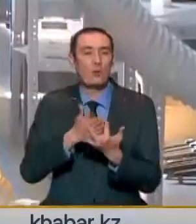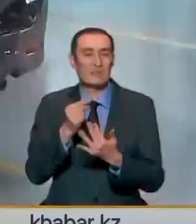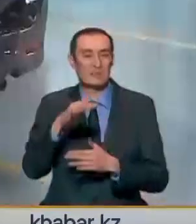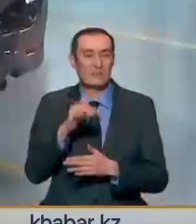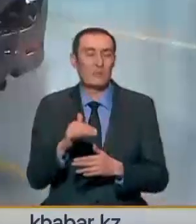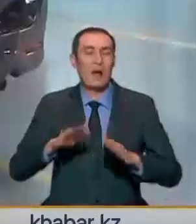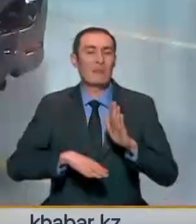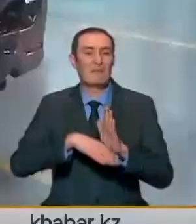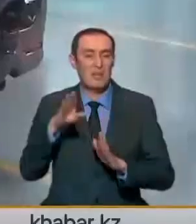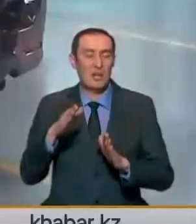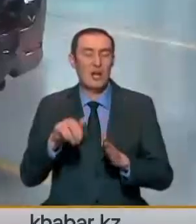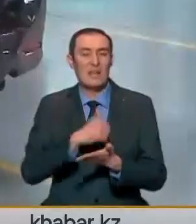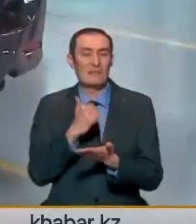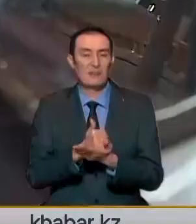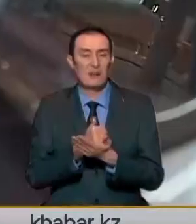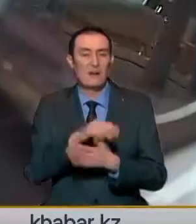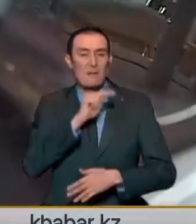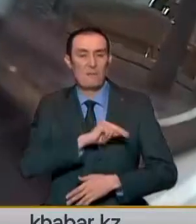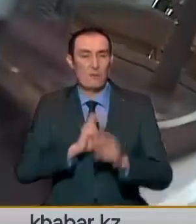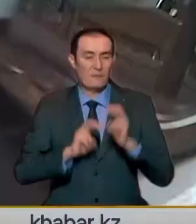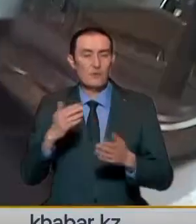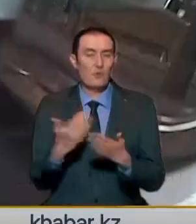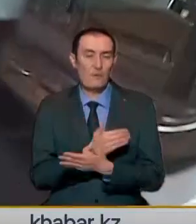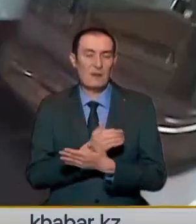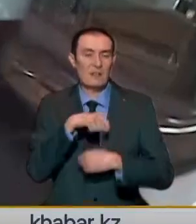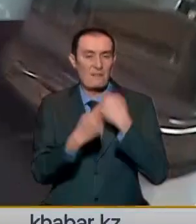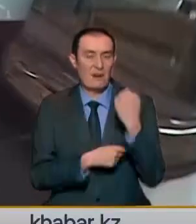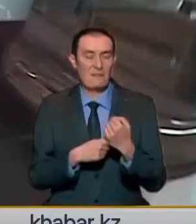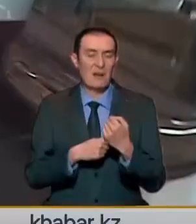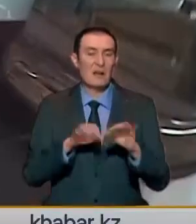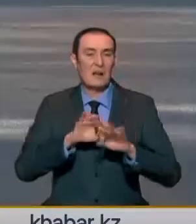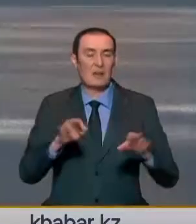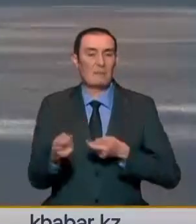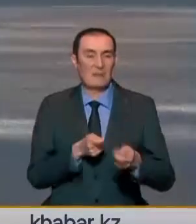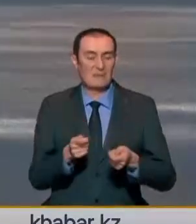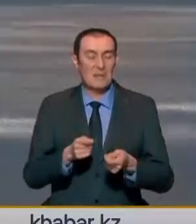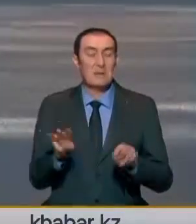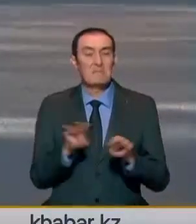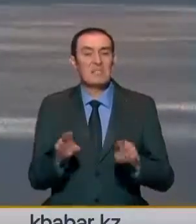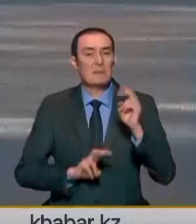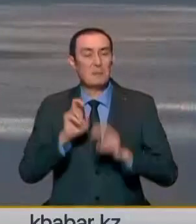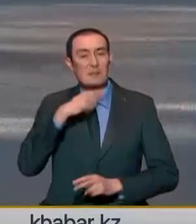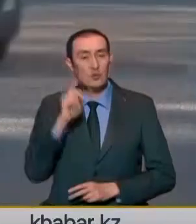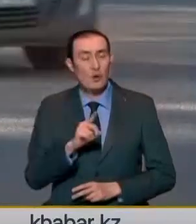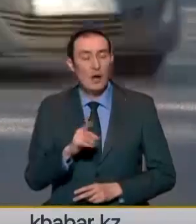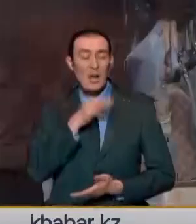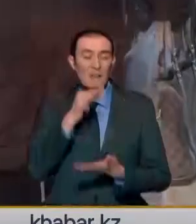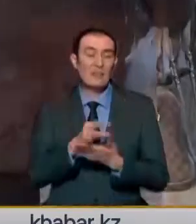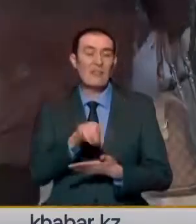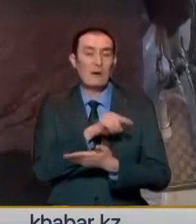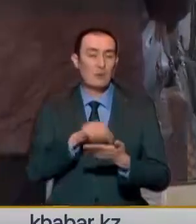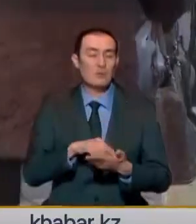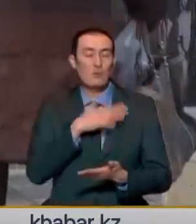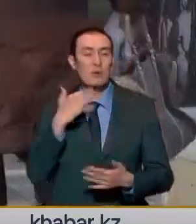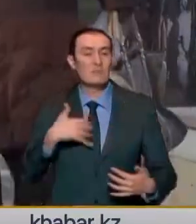для обновления основных фондов и запуска производства новых видов товаров, отметили в правительстве. Министр промышленности также ответил на волнующих многих